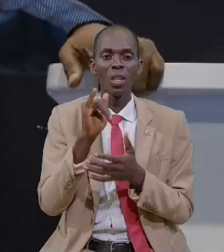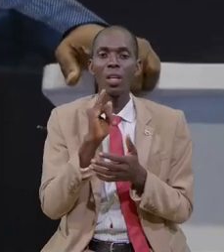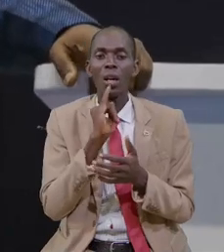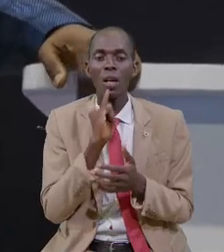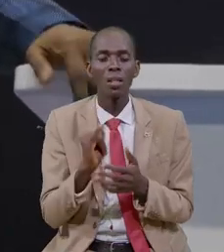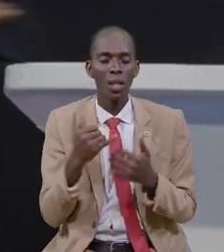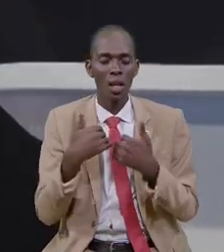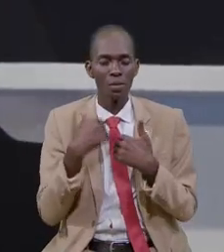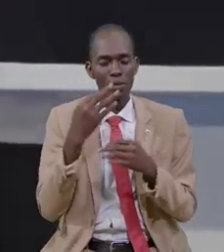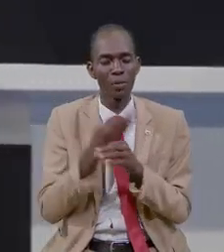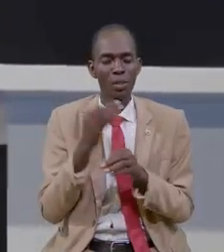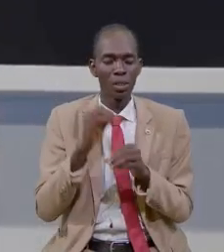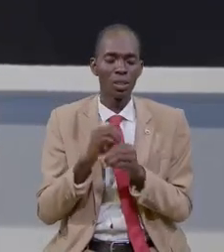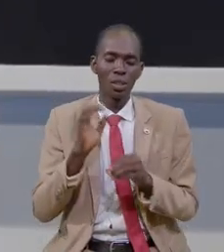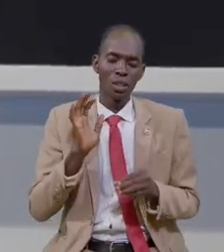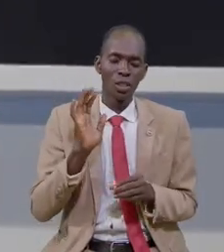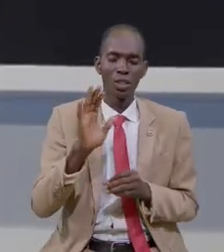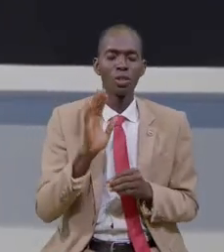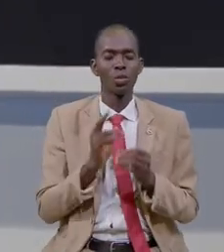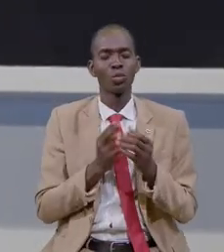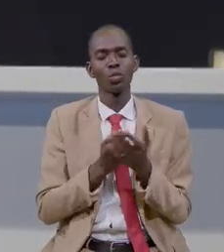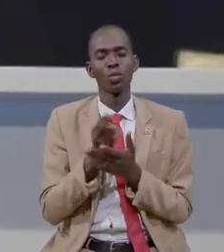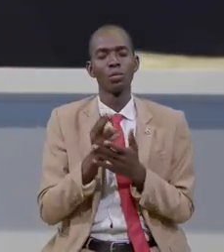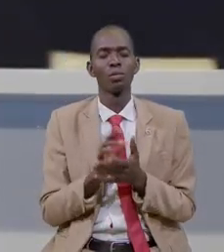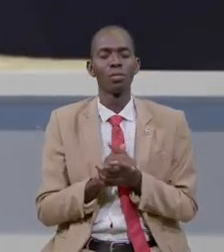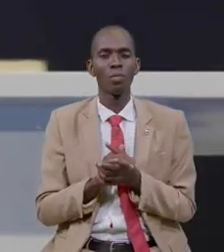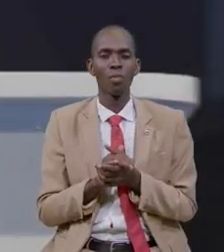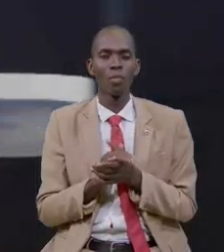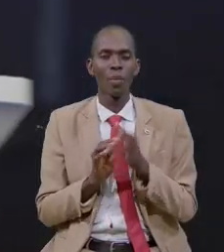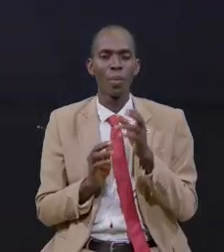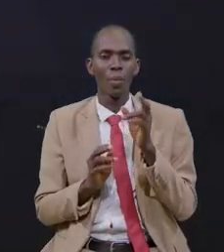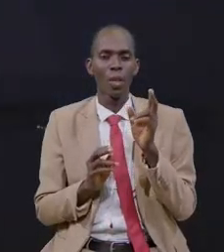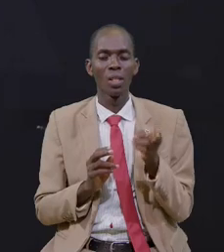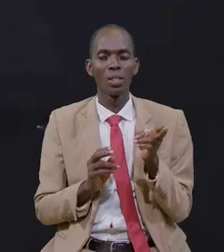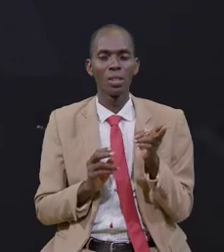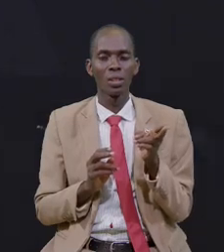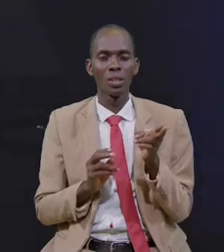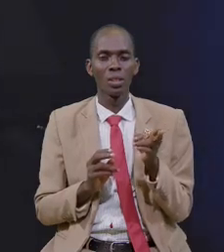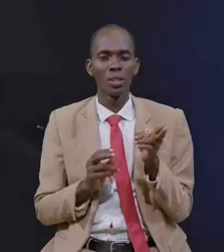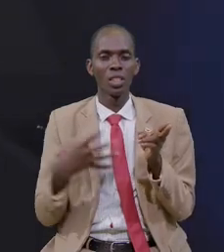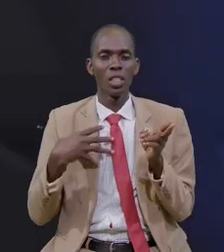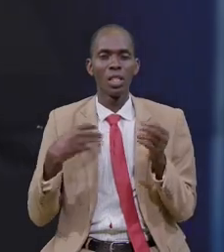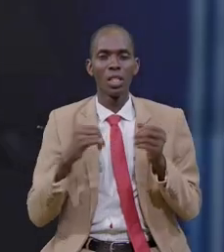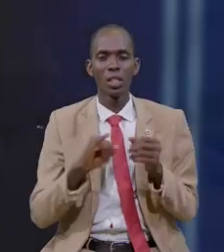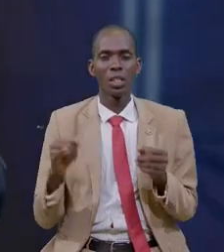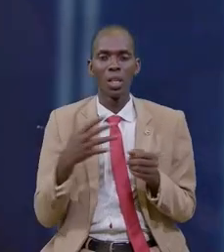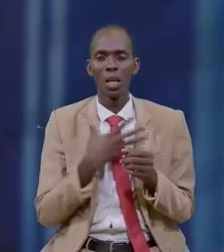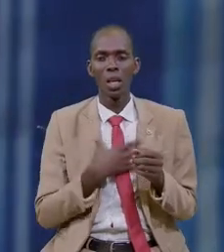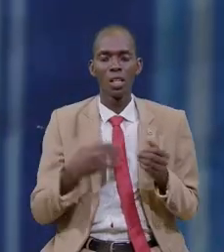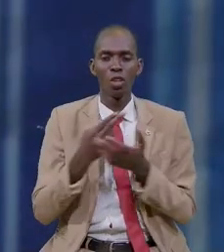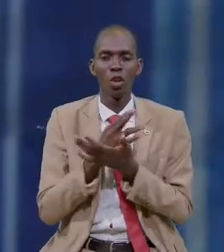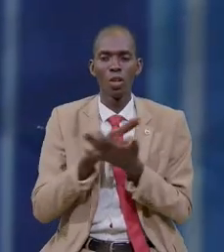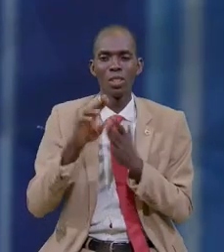confiance en sa vérité pour la transformation. A. La lettre suivante, c'est